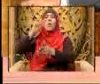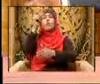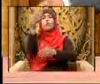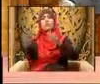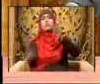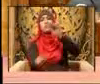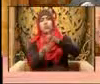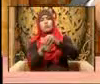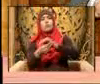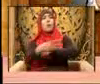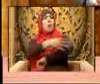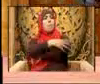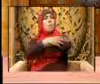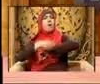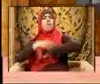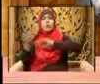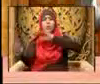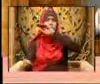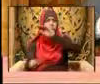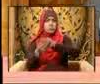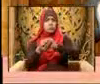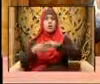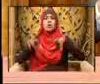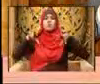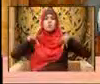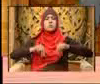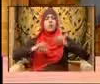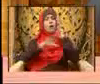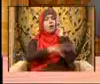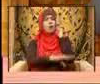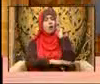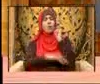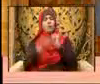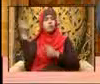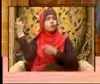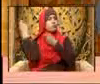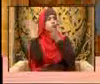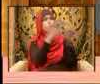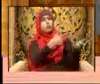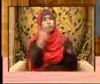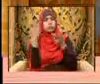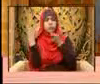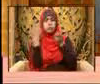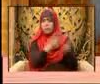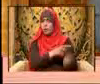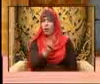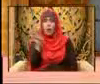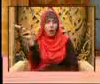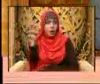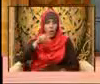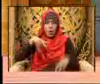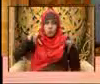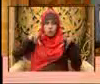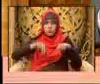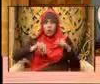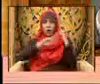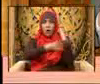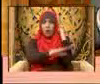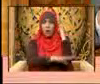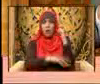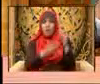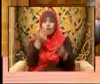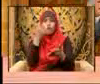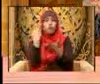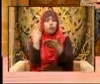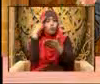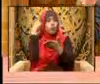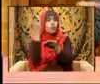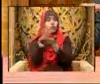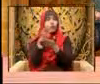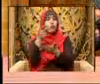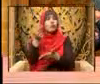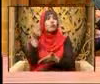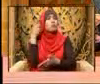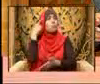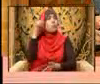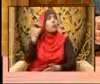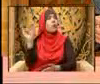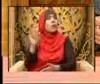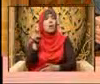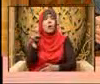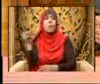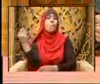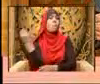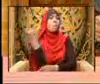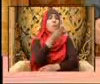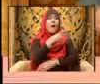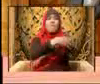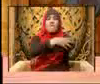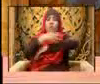مال المسلمين ومن أموال الدولة. أموال الدولة تلك أموال الفقراء والمساكين، مش أموال هذيك باش يقتطعوها البعض من هنا